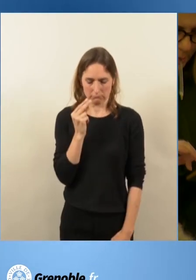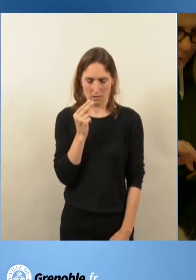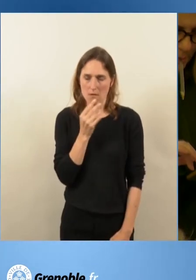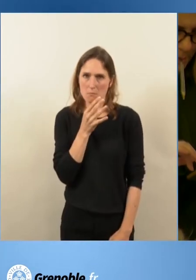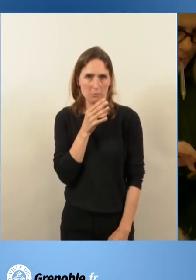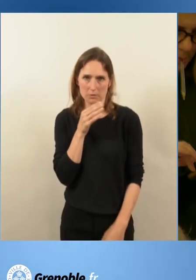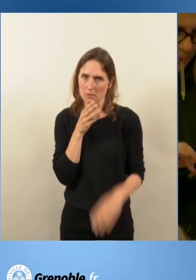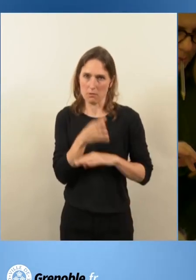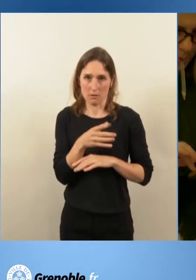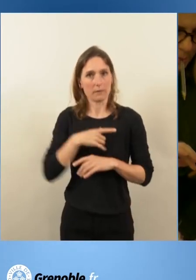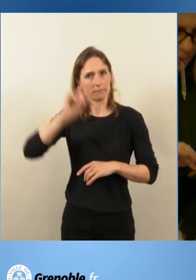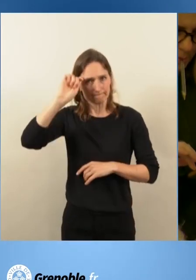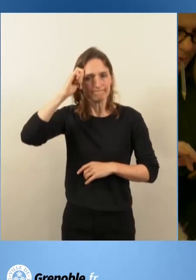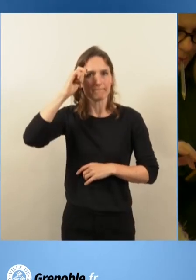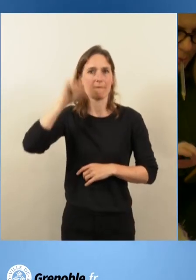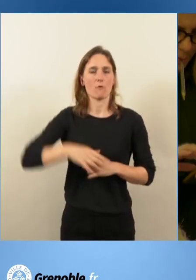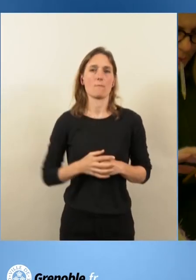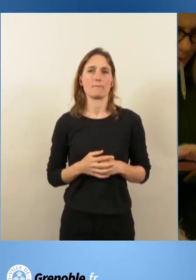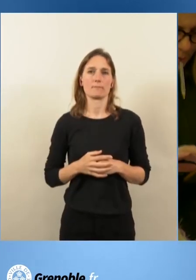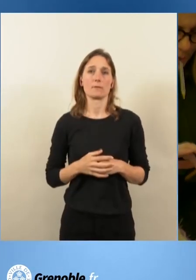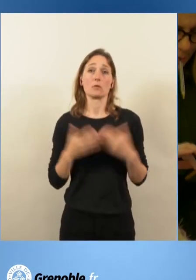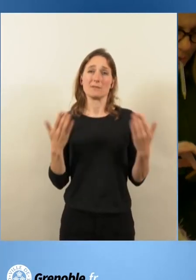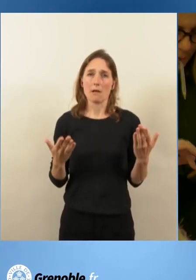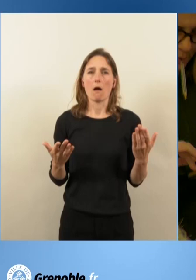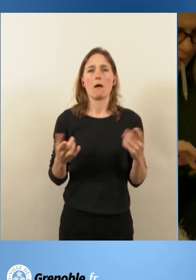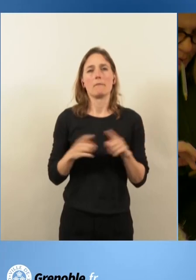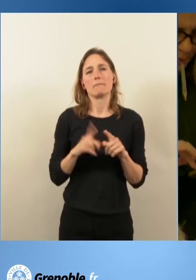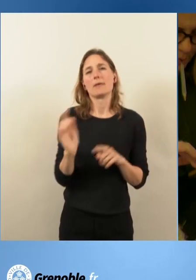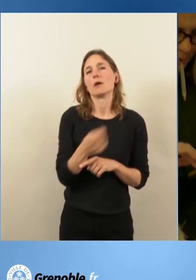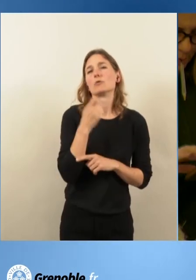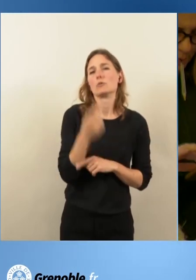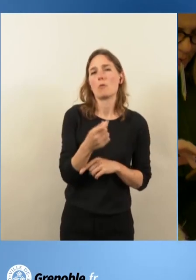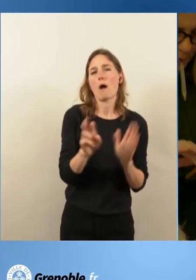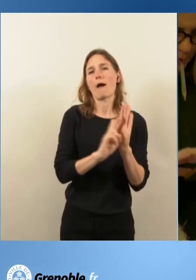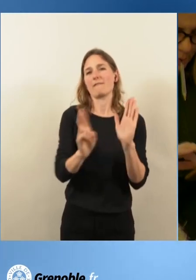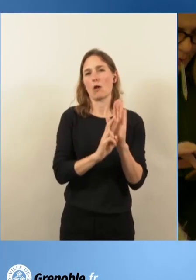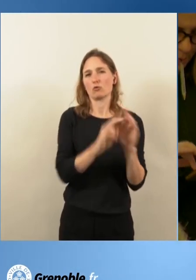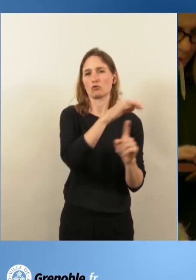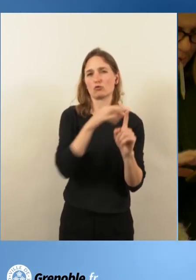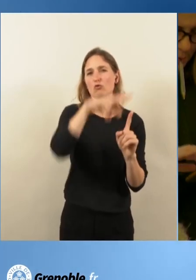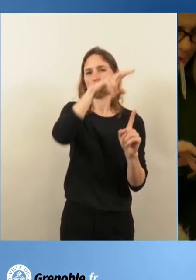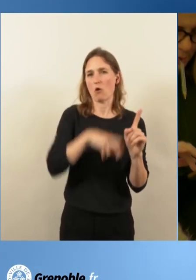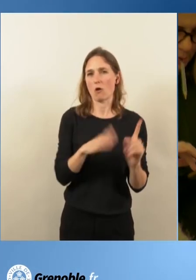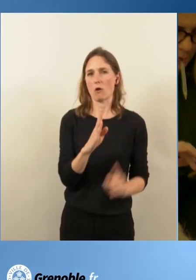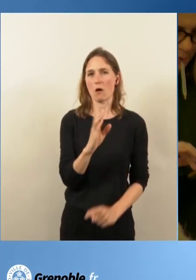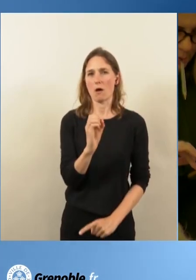la question de la distinction je cite bien sûr Bourdieu vous l'avez deviné le musée est important pour ceux qui vont